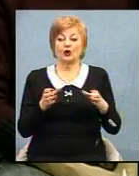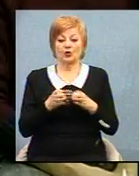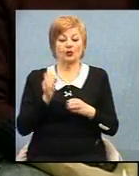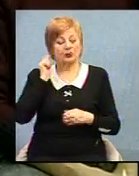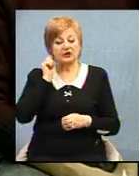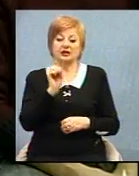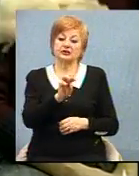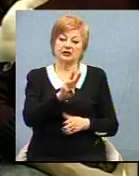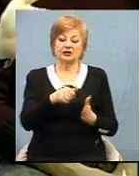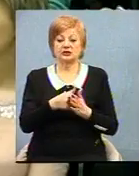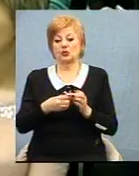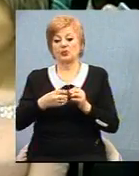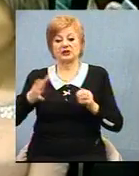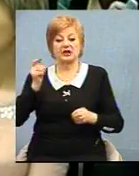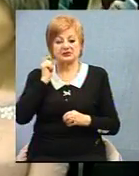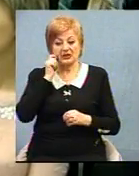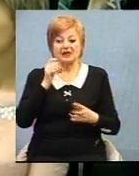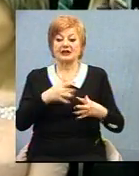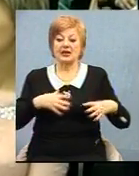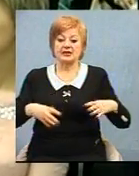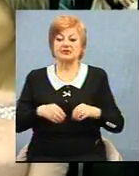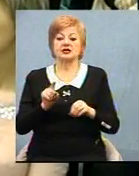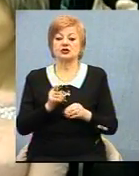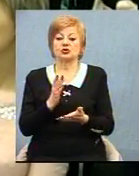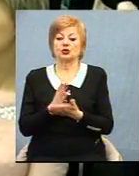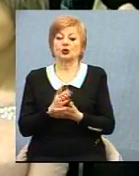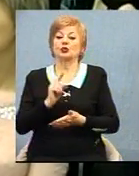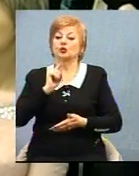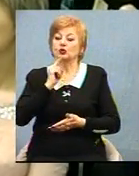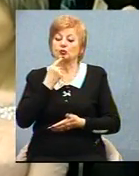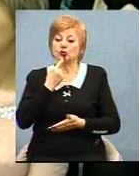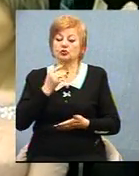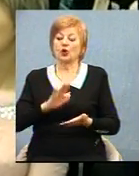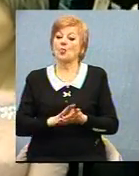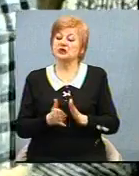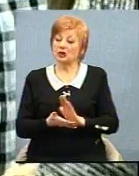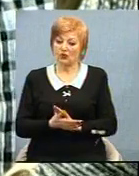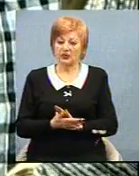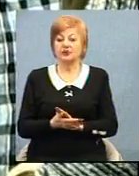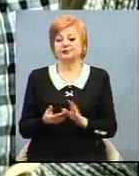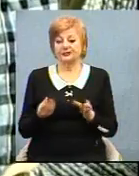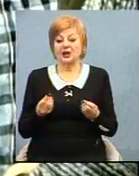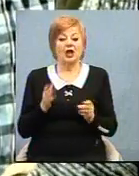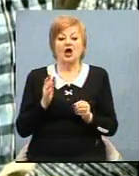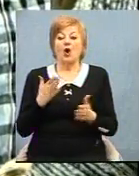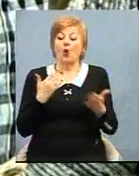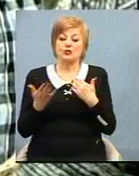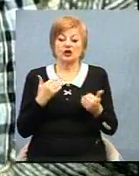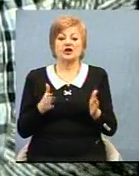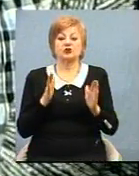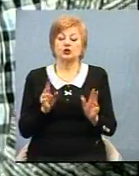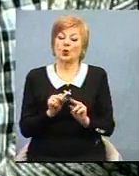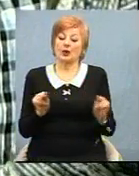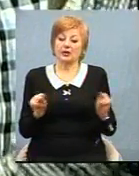від 13 до 15 років із родин, які знаходяться у складних життєвих обставинах. У рамках програми спілкуються не тільки з запорізькими